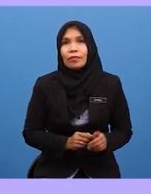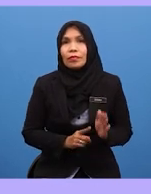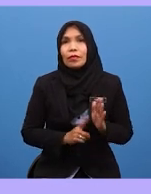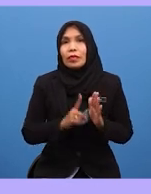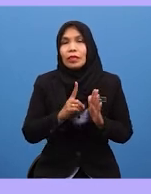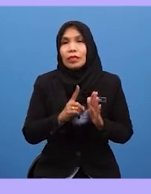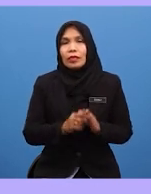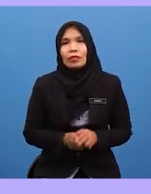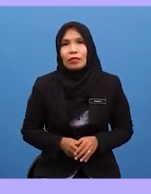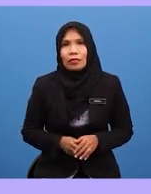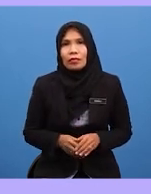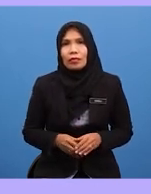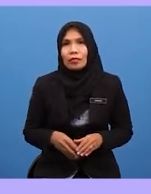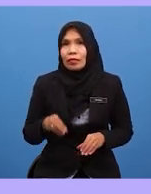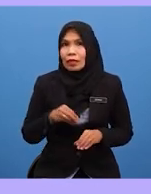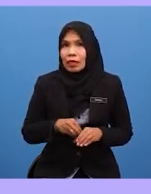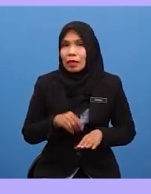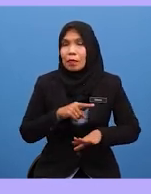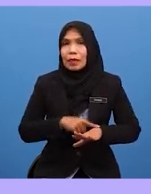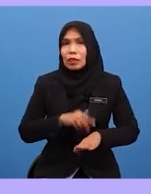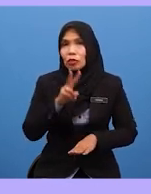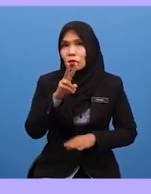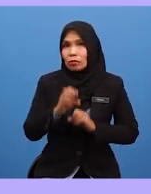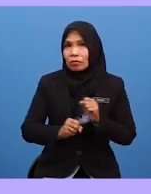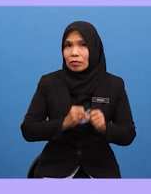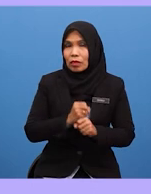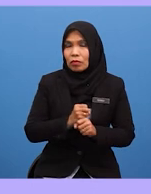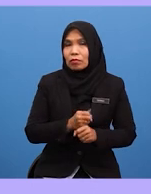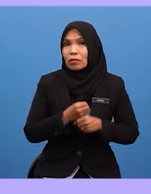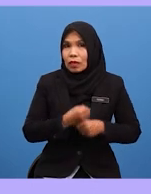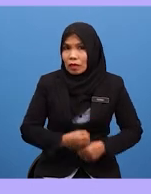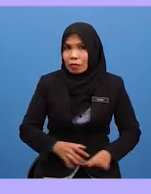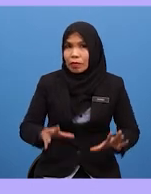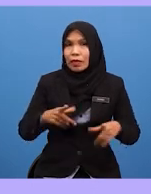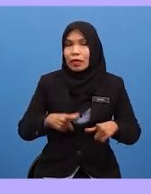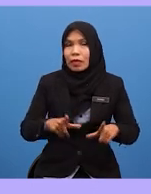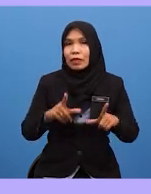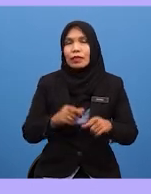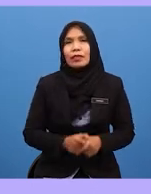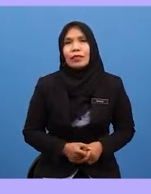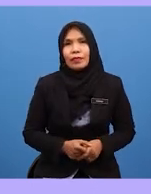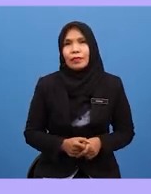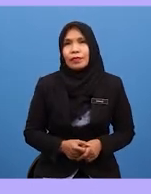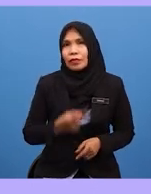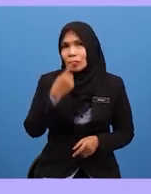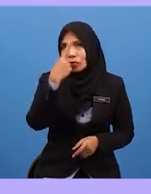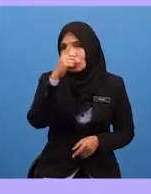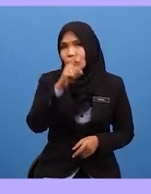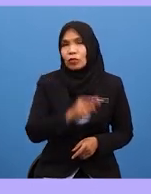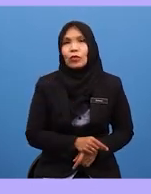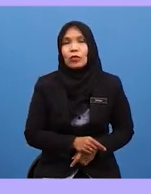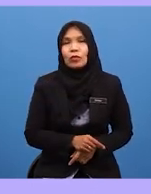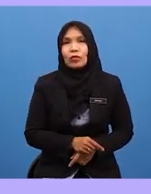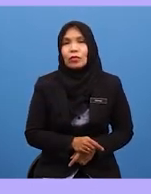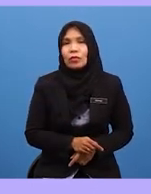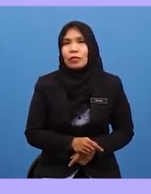dalam masa 2 tahun pertama selepas lahir untuk kedua-dua bayi lelaki